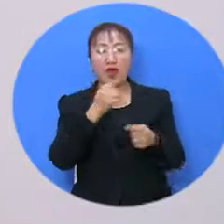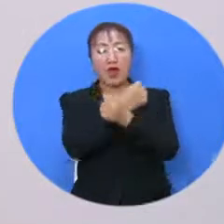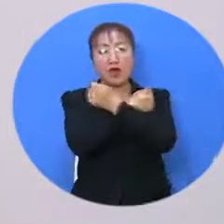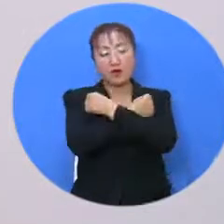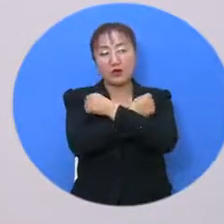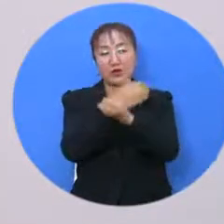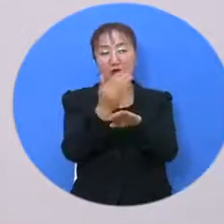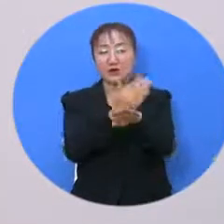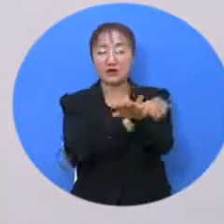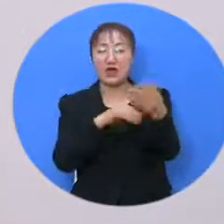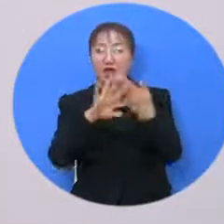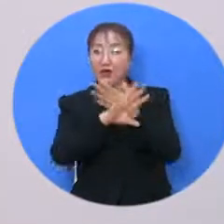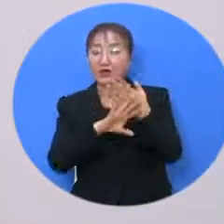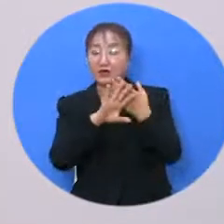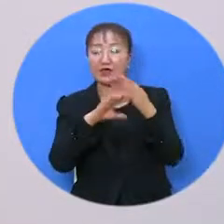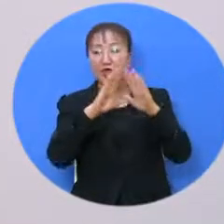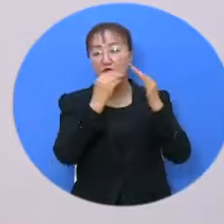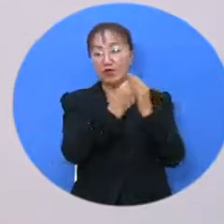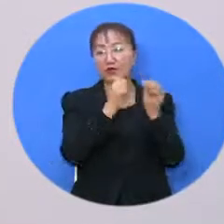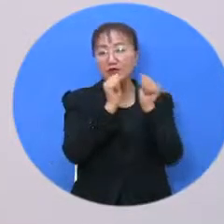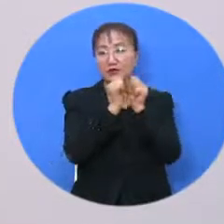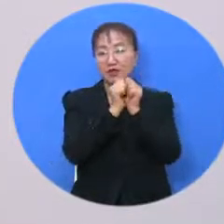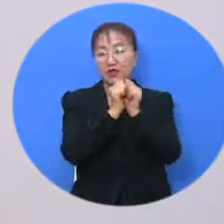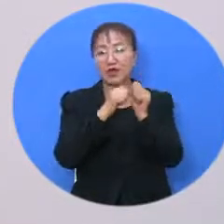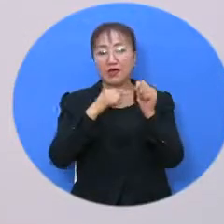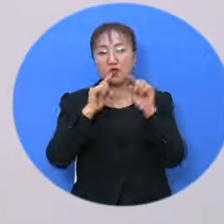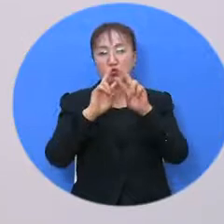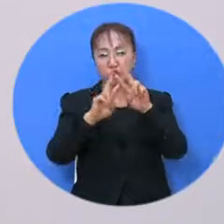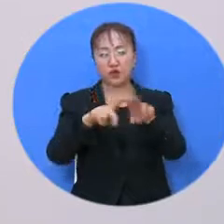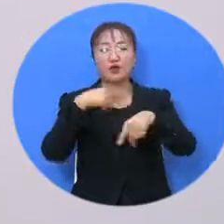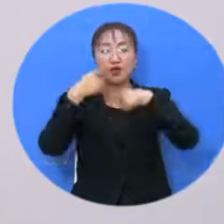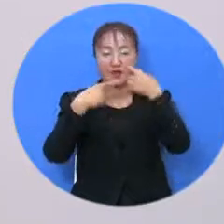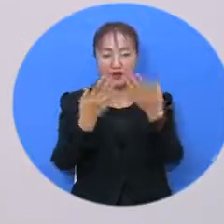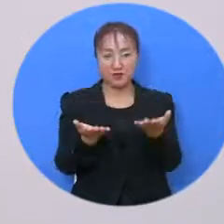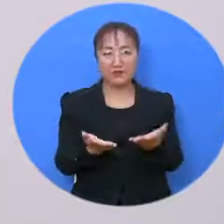сэргийлэхийн тулд гэр бүл, найз нөхдөдөө үргэлжлүүлэн ярилцаарай.